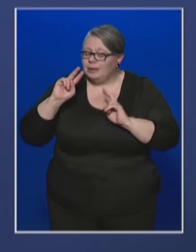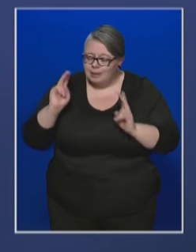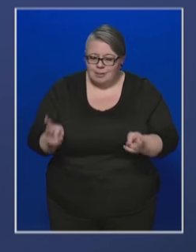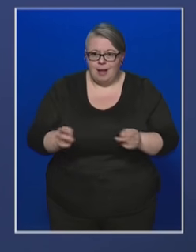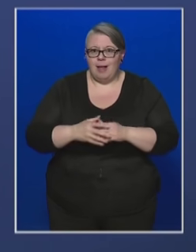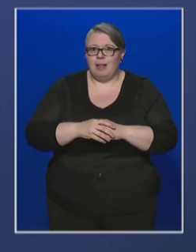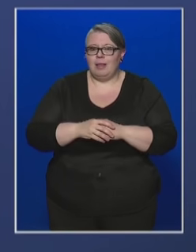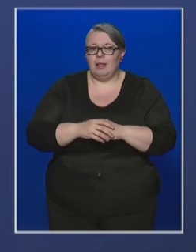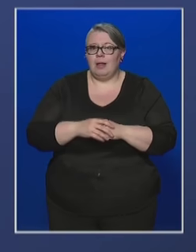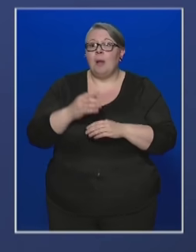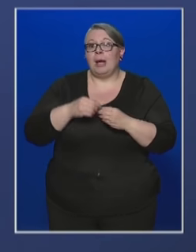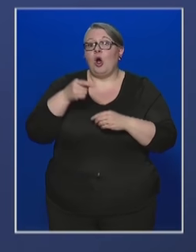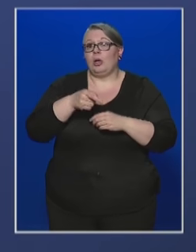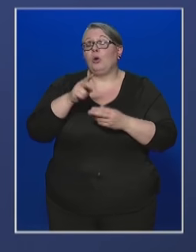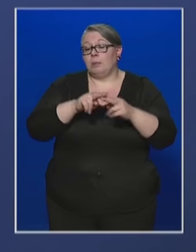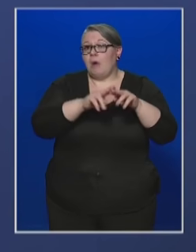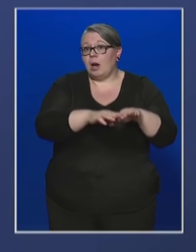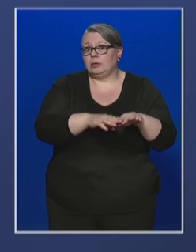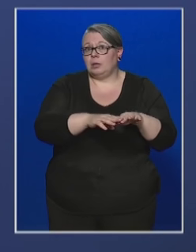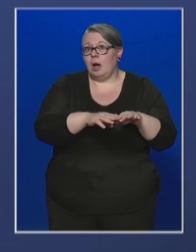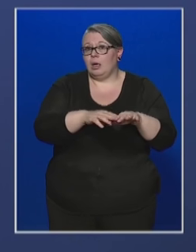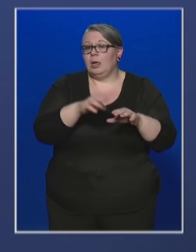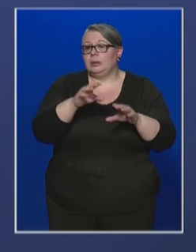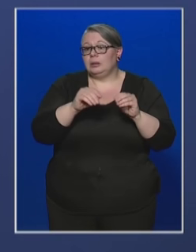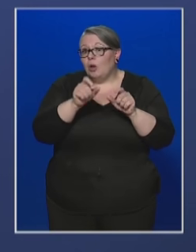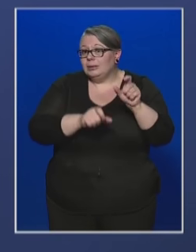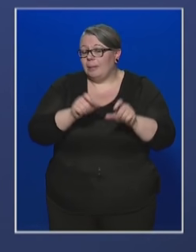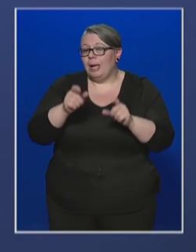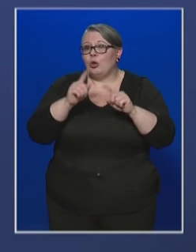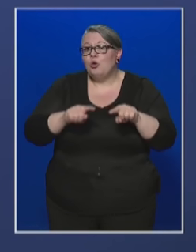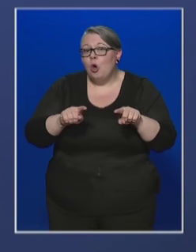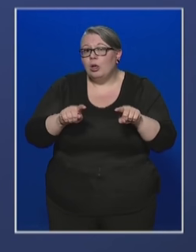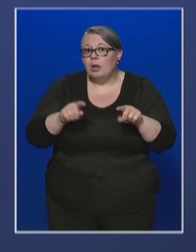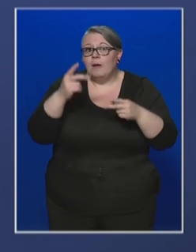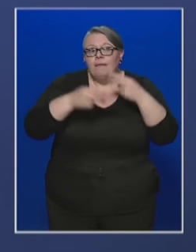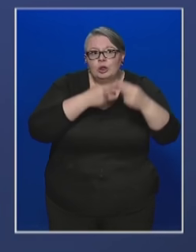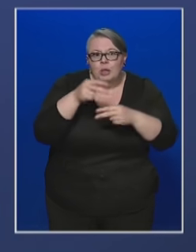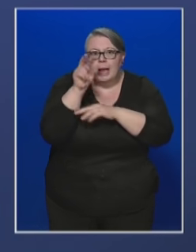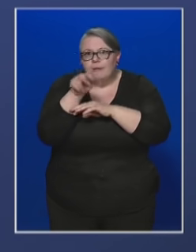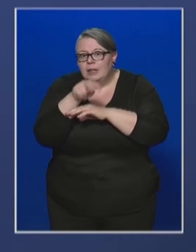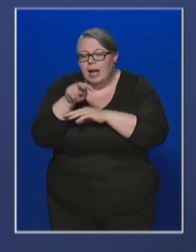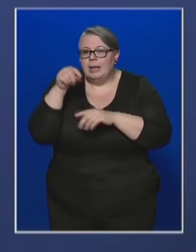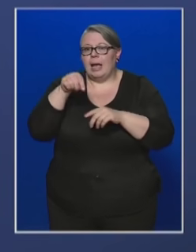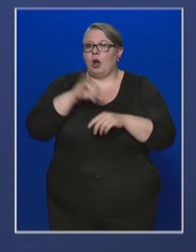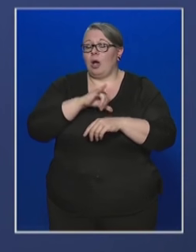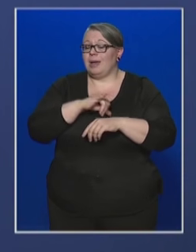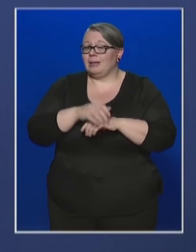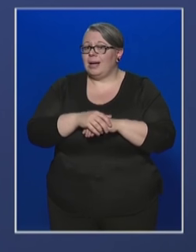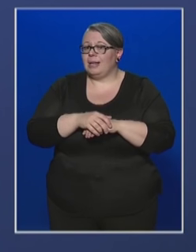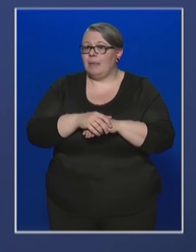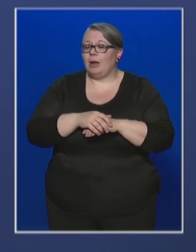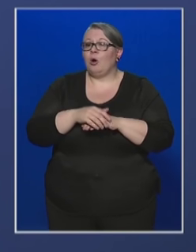kell, mert akik ott maradtak, őket különösen is monitorozni kell annak érdekében,